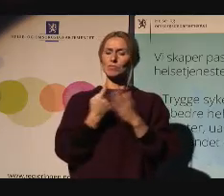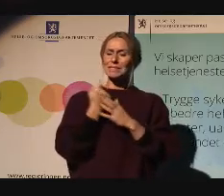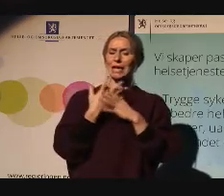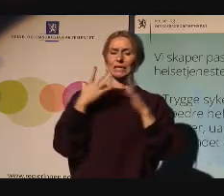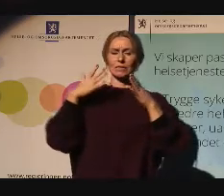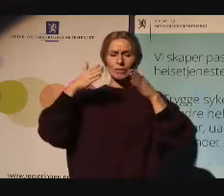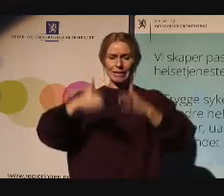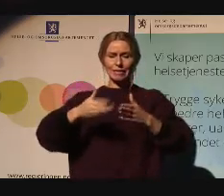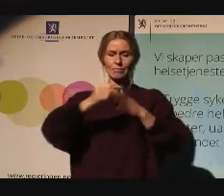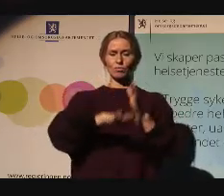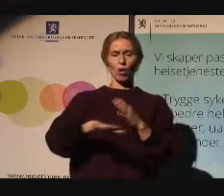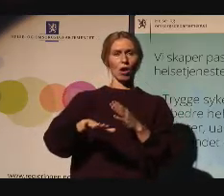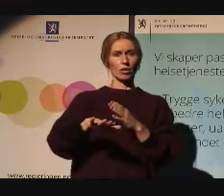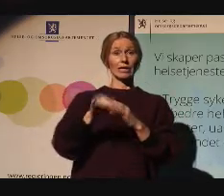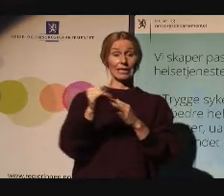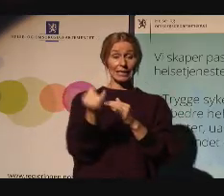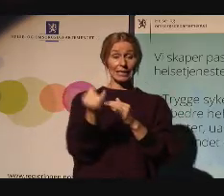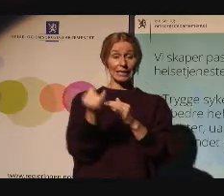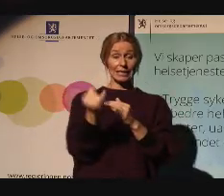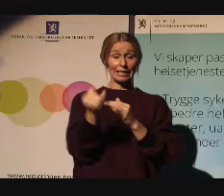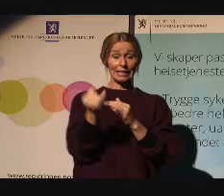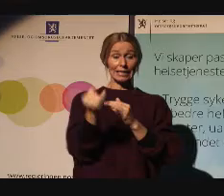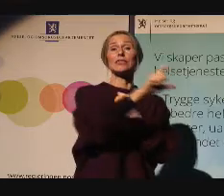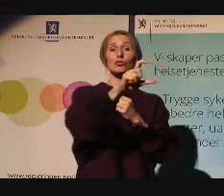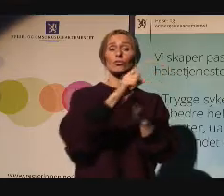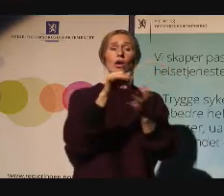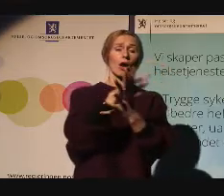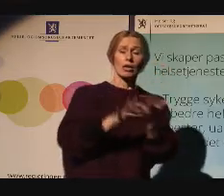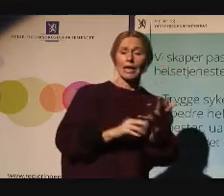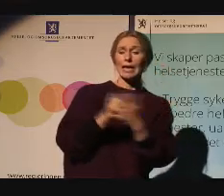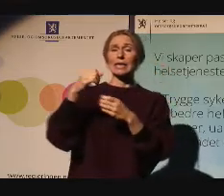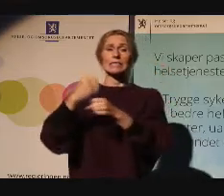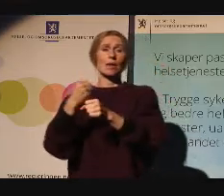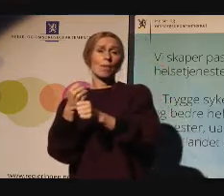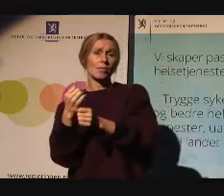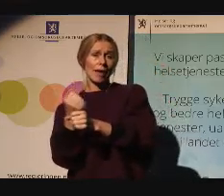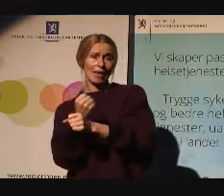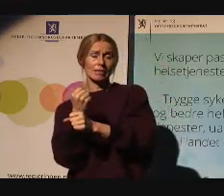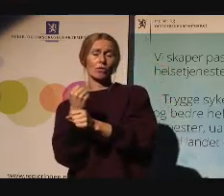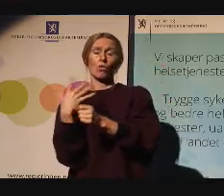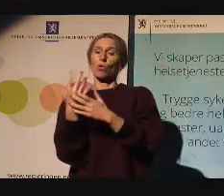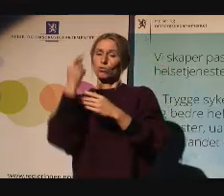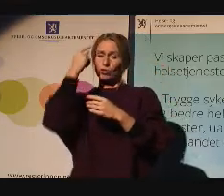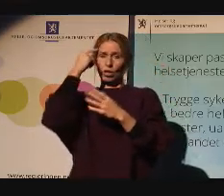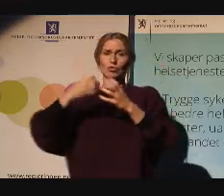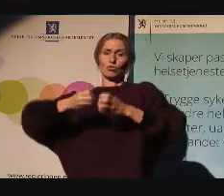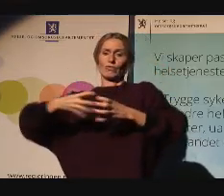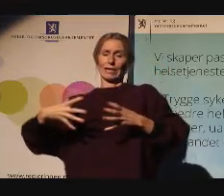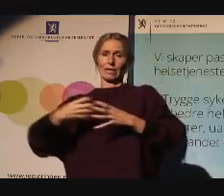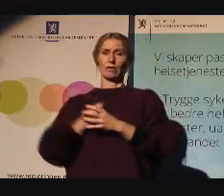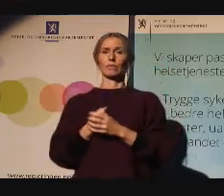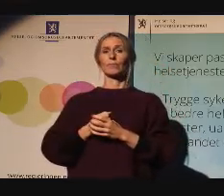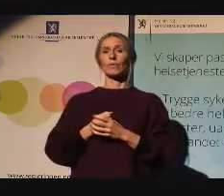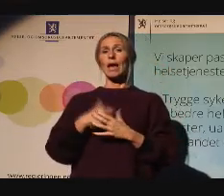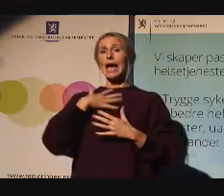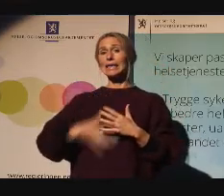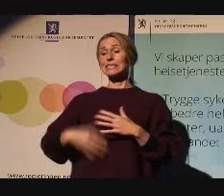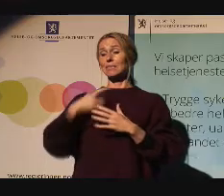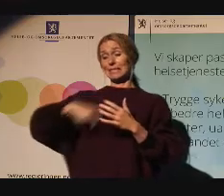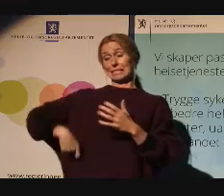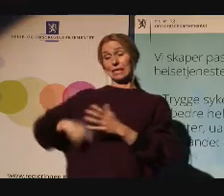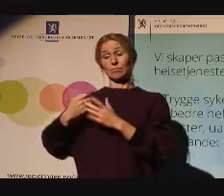mot barn i barnevernsinstitusjoner om kartlegging, samarbeid og kunnskapsutvikling. Og helseministeren og jeg har også nå fått en